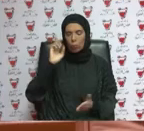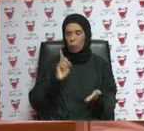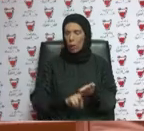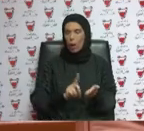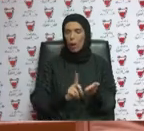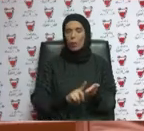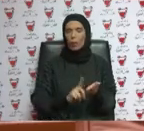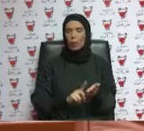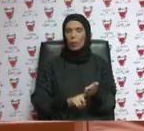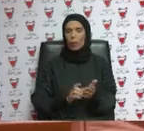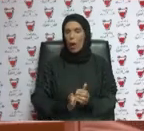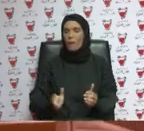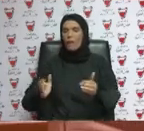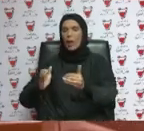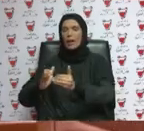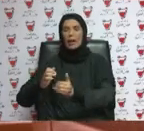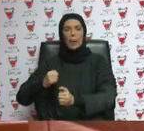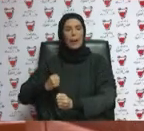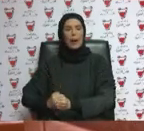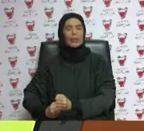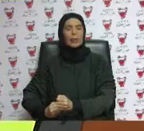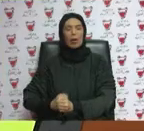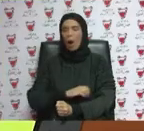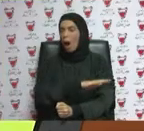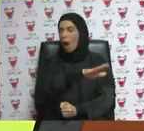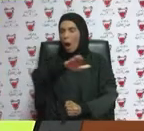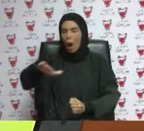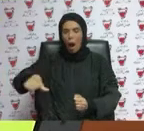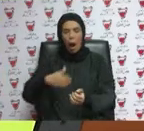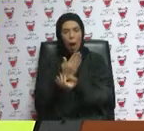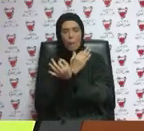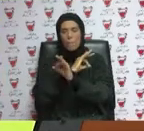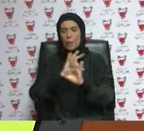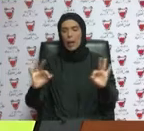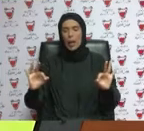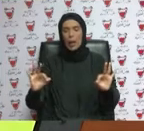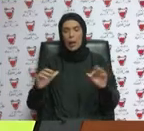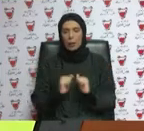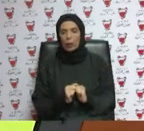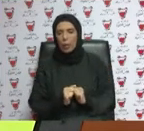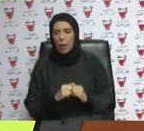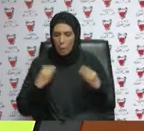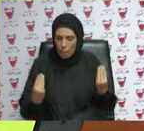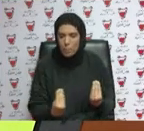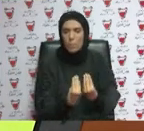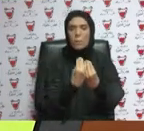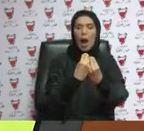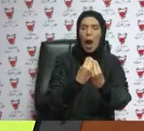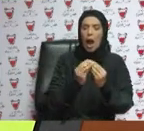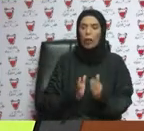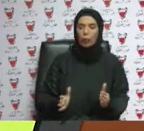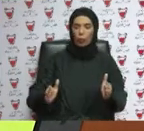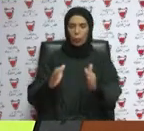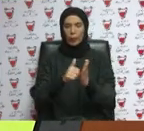علينا إلى فريق البحرين بجميع من هم تحت هذا الفريق تحت